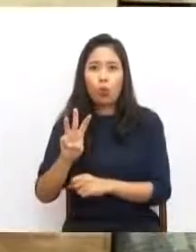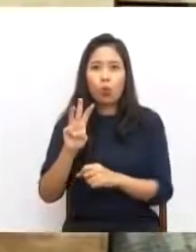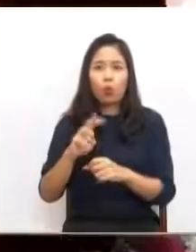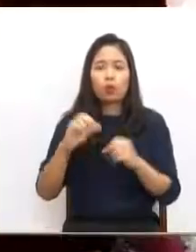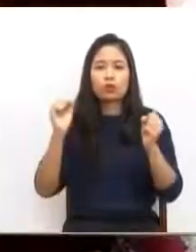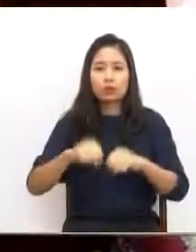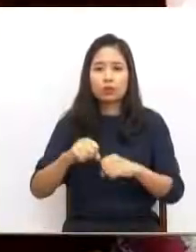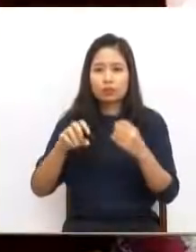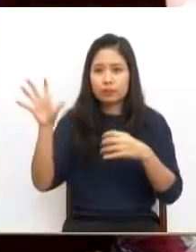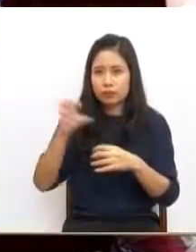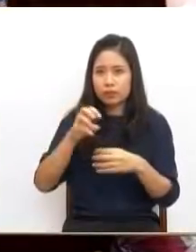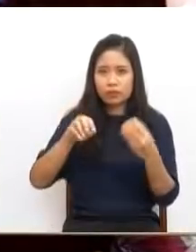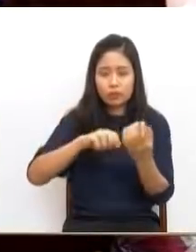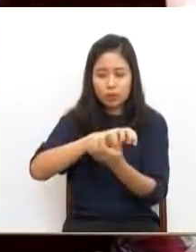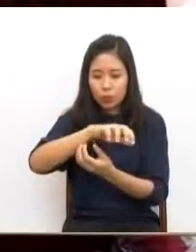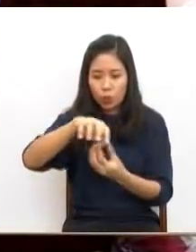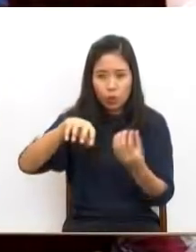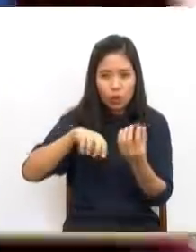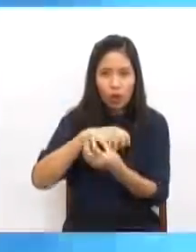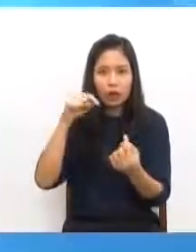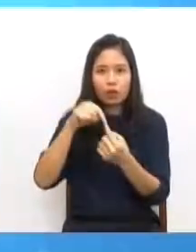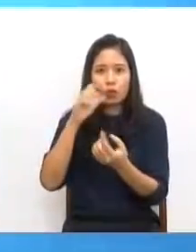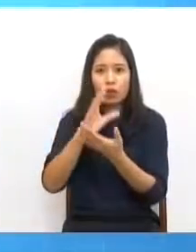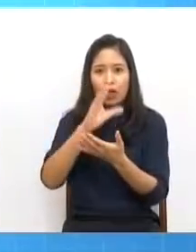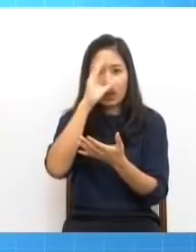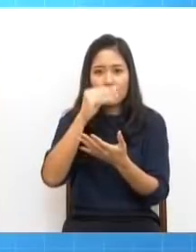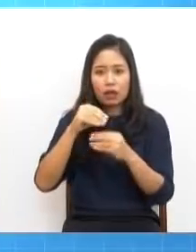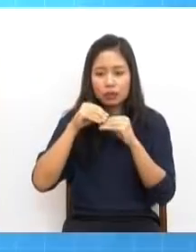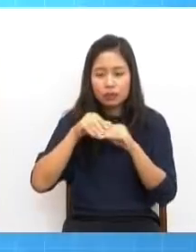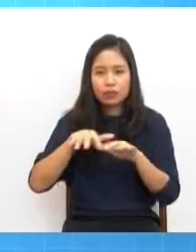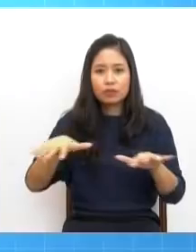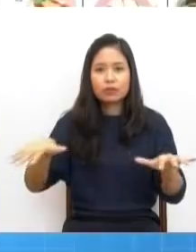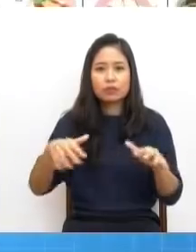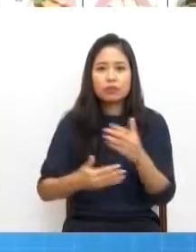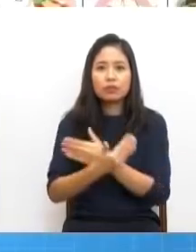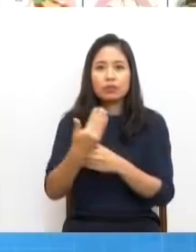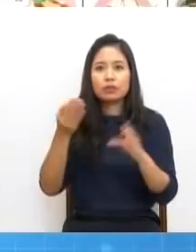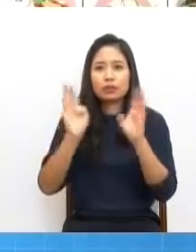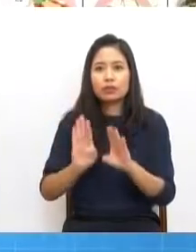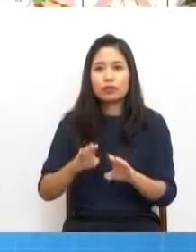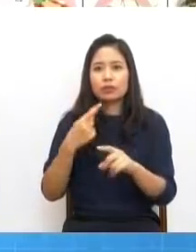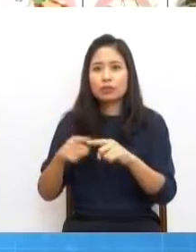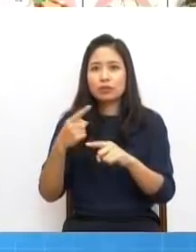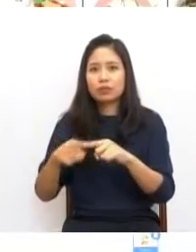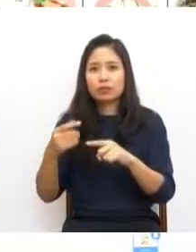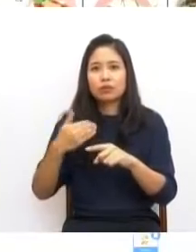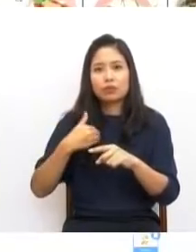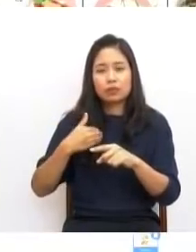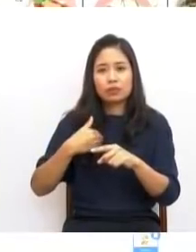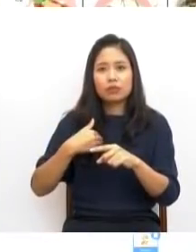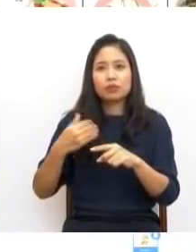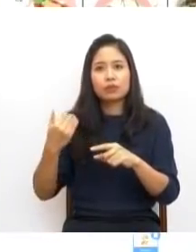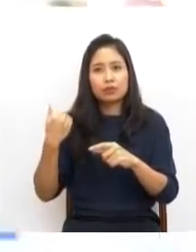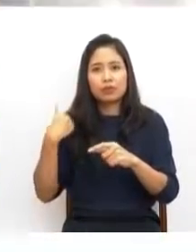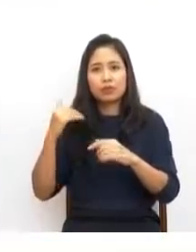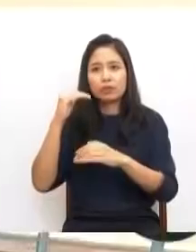บบูรณาการมีเรื่องสเต็มศึกษาอะไรอย่างเงี้ยค่ะแล้วก็ขยายออกมาเป็นว่าเป็นครูวิทย์และครูคณิตด้วยแล้วเราก็จะไปตามเทรนด์การศึกษา